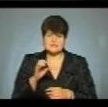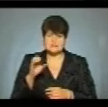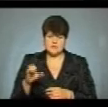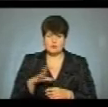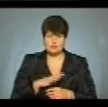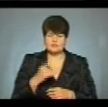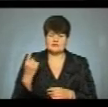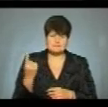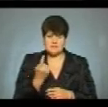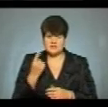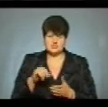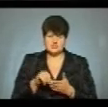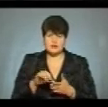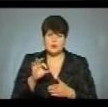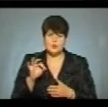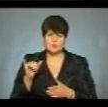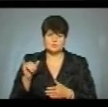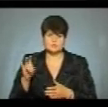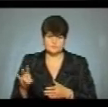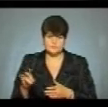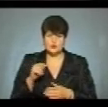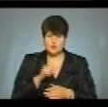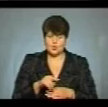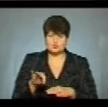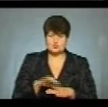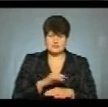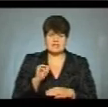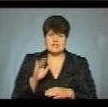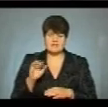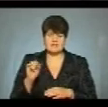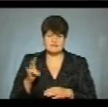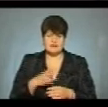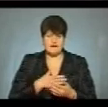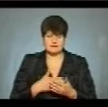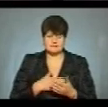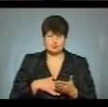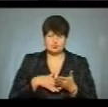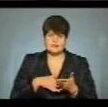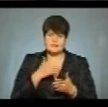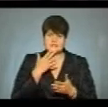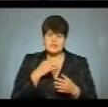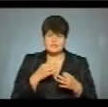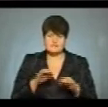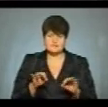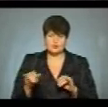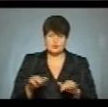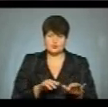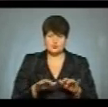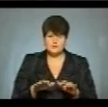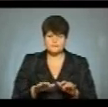був одним з перших членів ОУ. Його дружина Іванна активно допомагала національно-визвольному